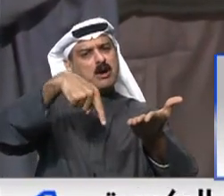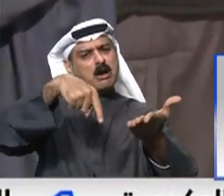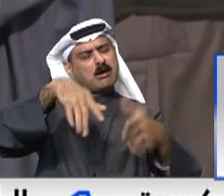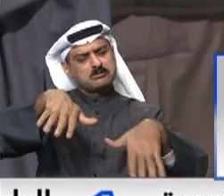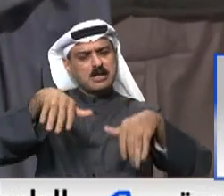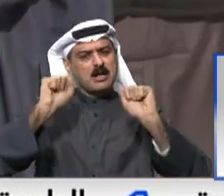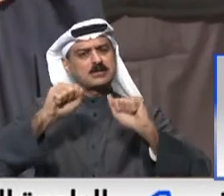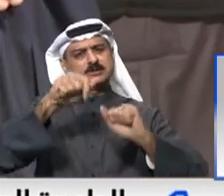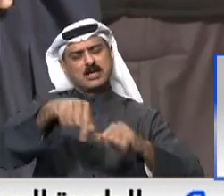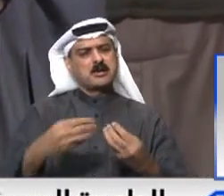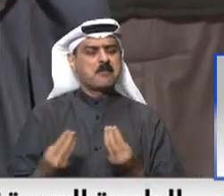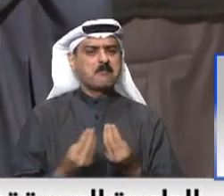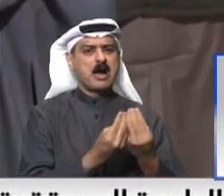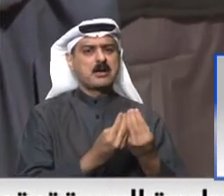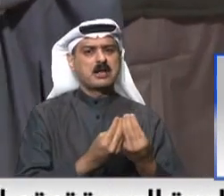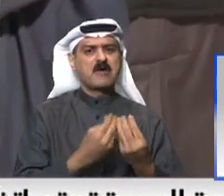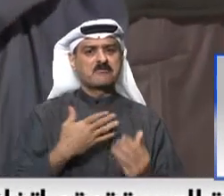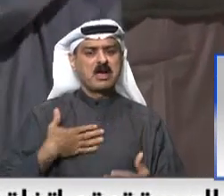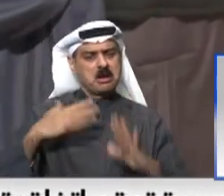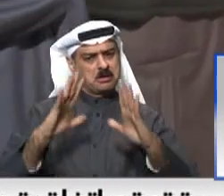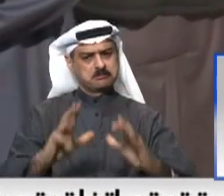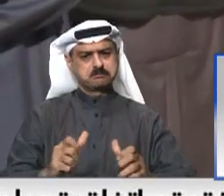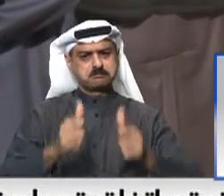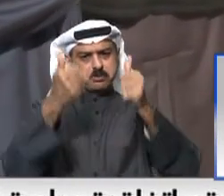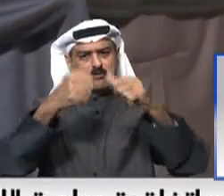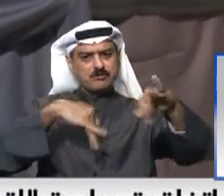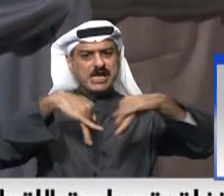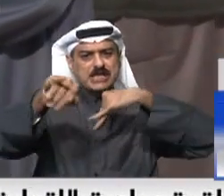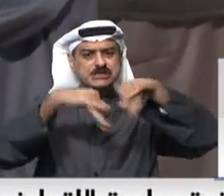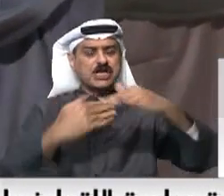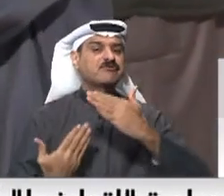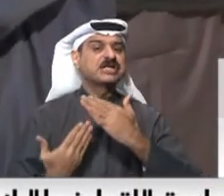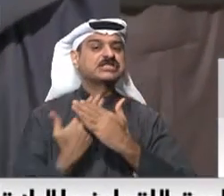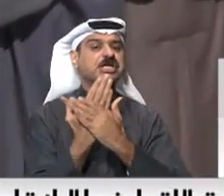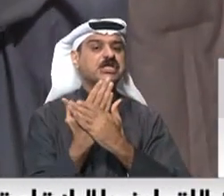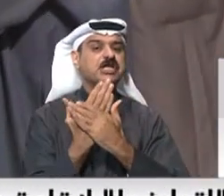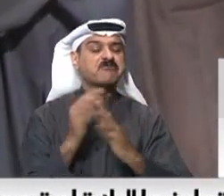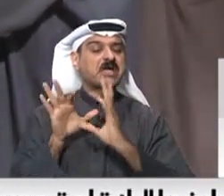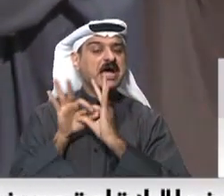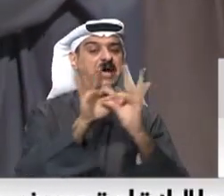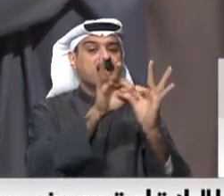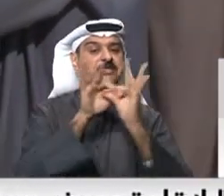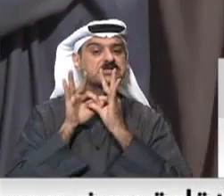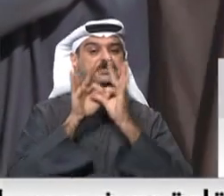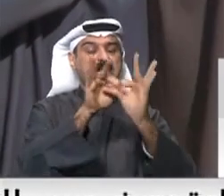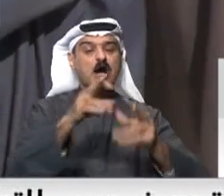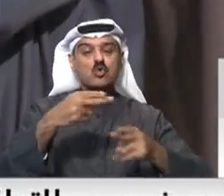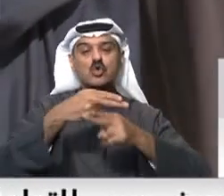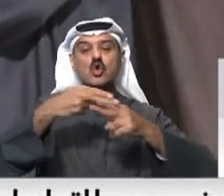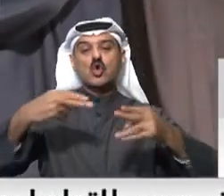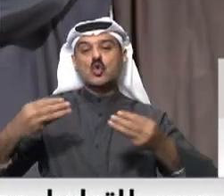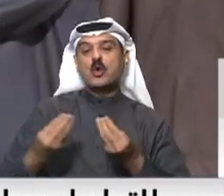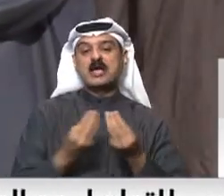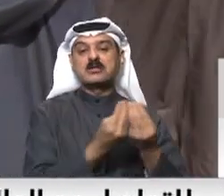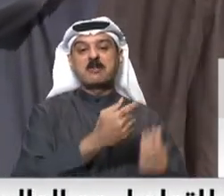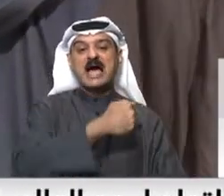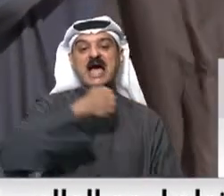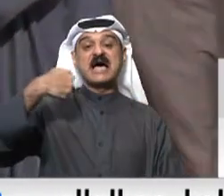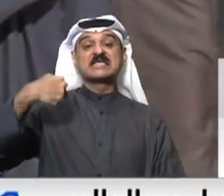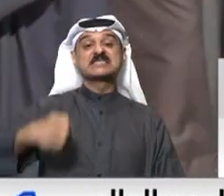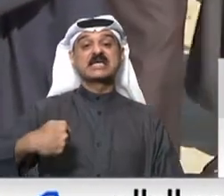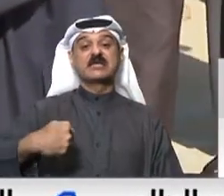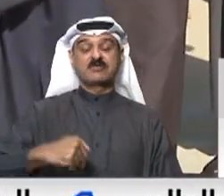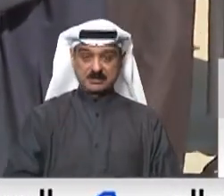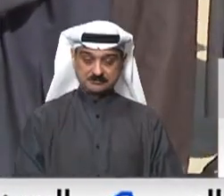يعني الإنجازات الجديد للتعاون العملي بين الصين